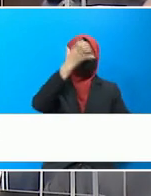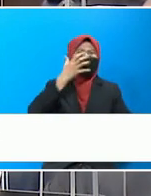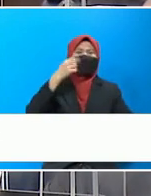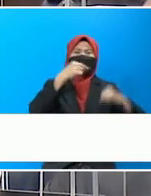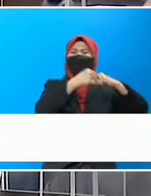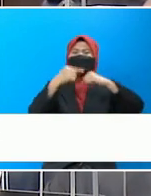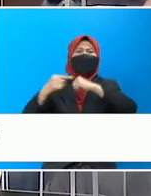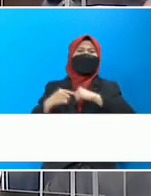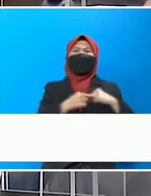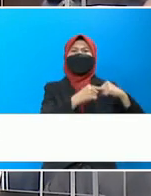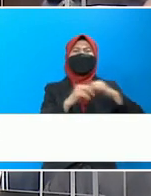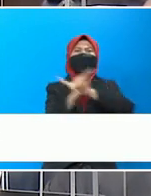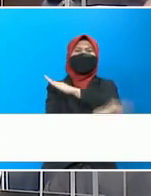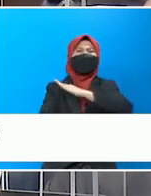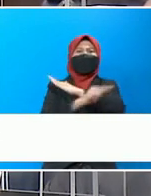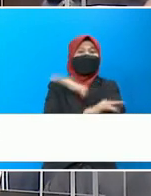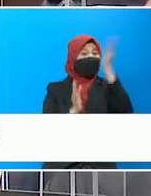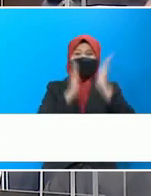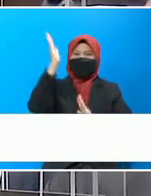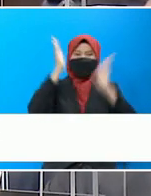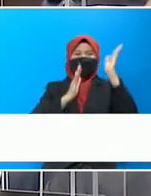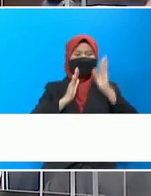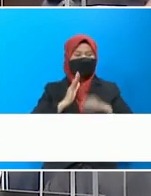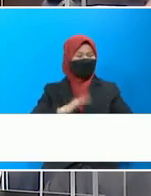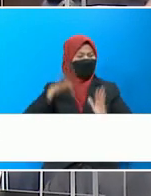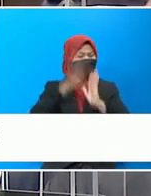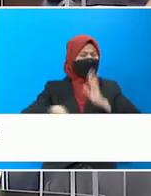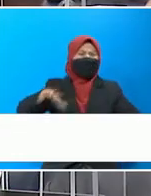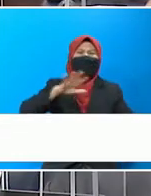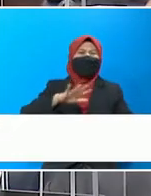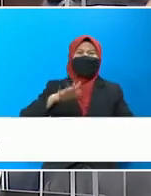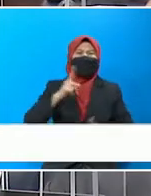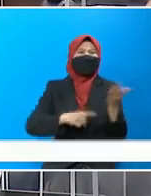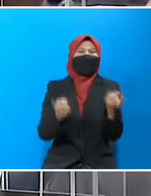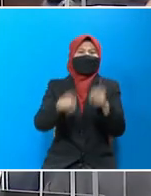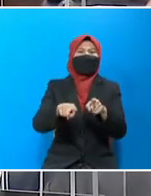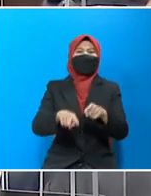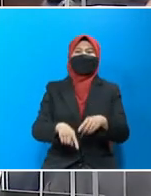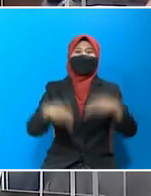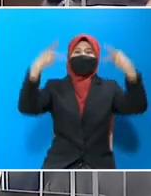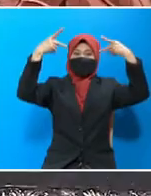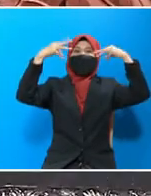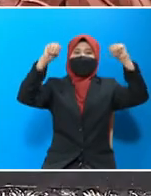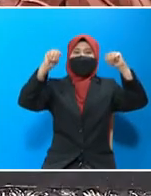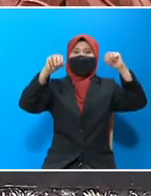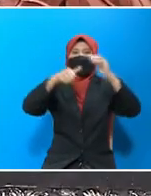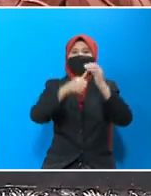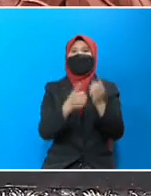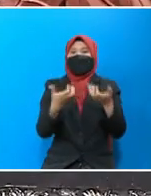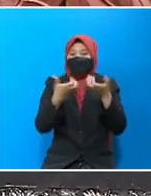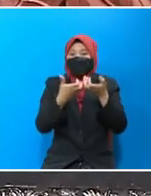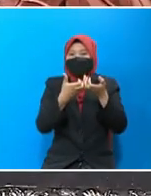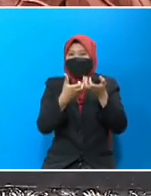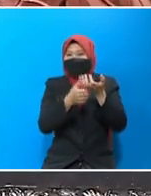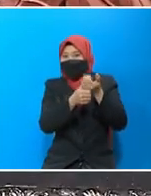meliputi pembentangan Rang undang-undang anti rumah party pelaksanaan underpant bahasa dalam tempo terdekat dan menyehatkan tempo